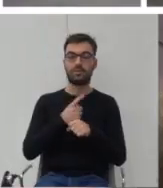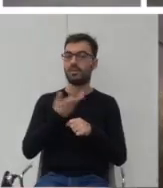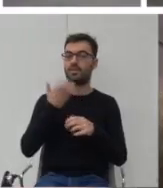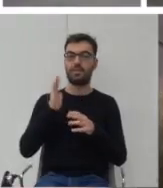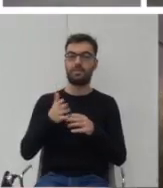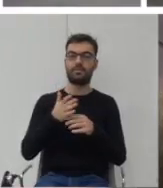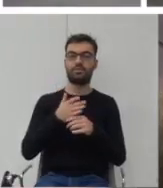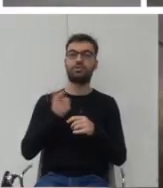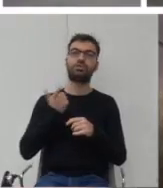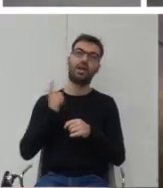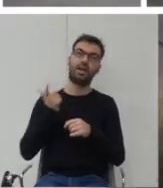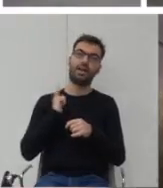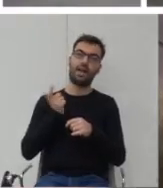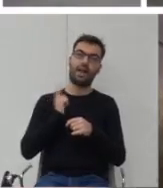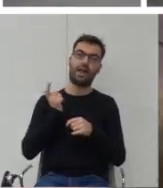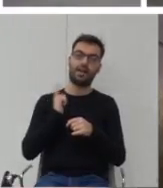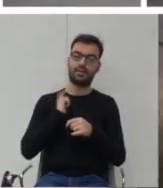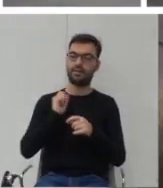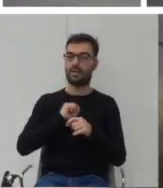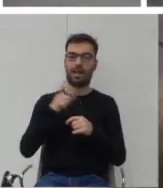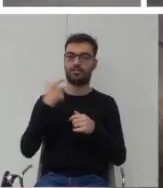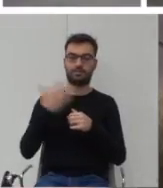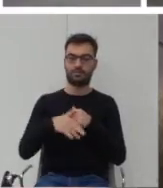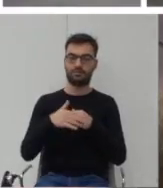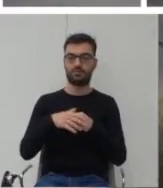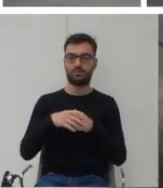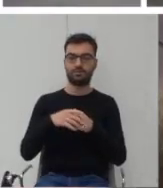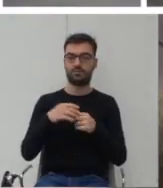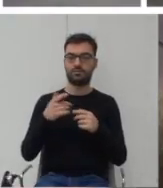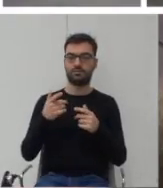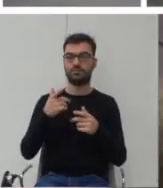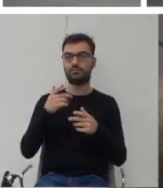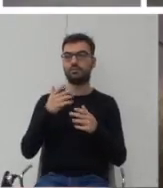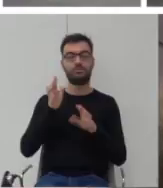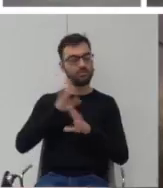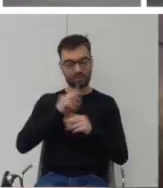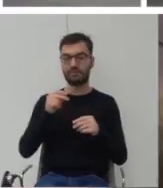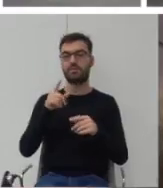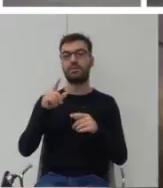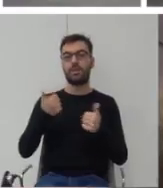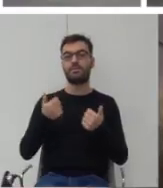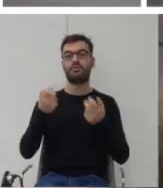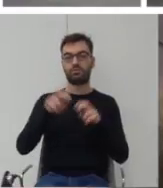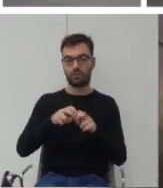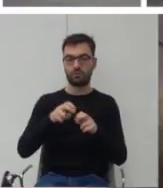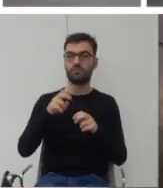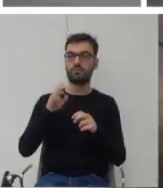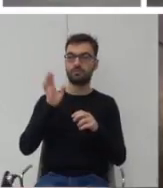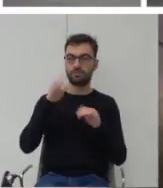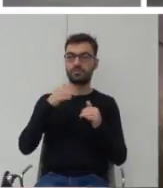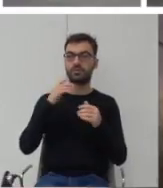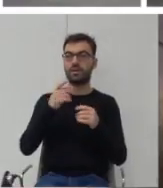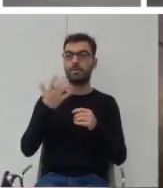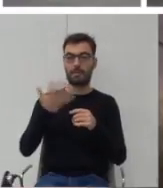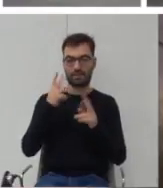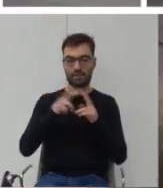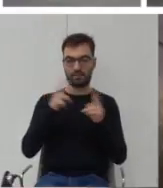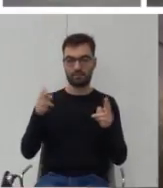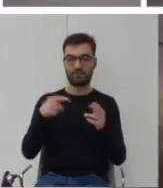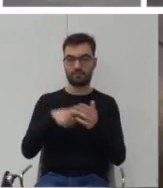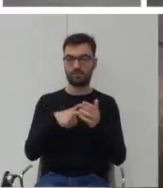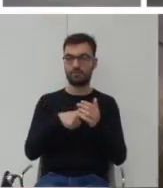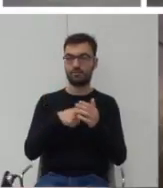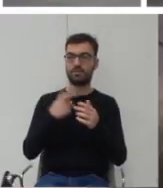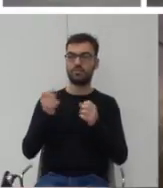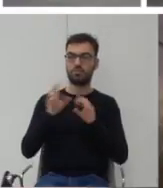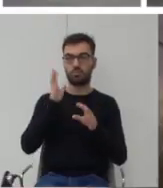postanowili, że nie będą jakby czekać ludzie bezdomni na ulicach, koczując, tylko że stworzą im na te 5 lat